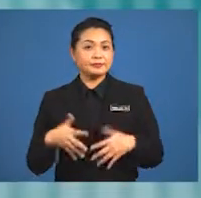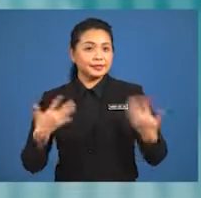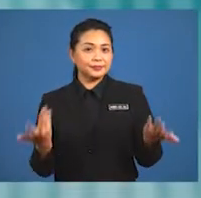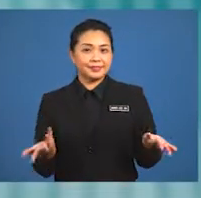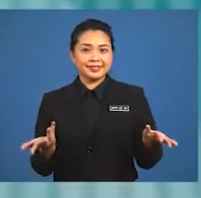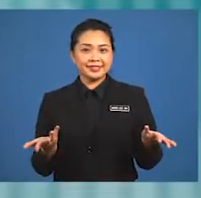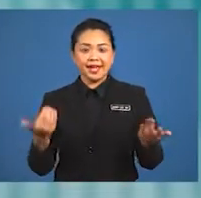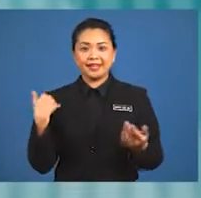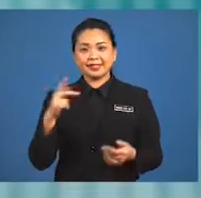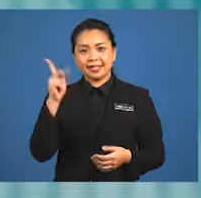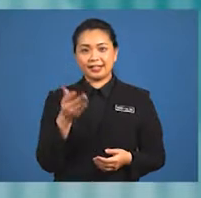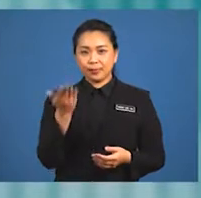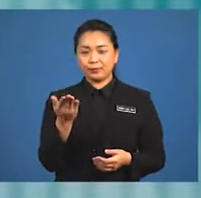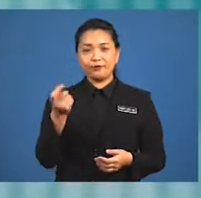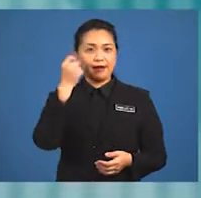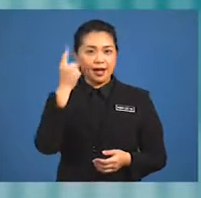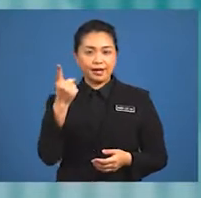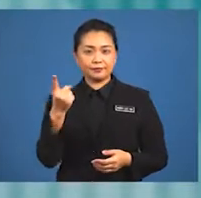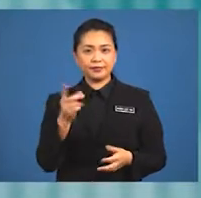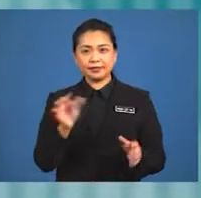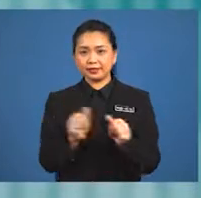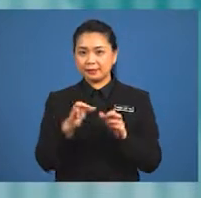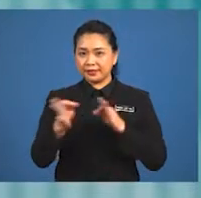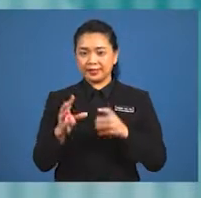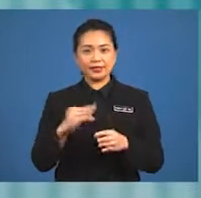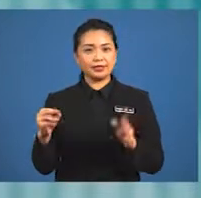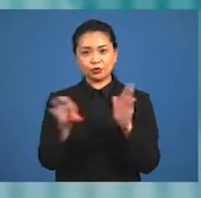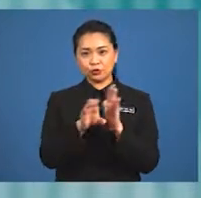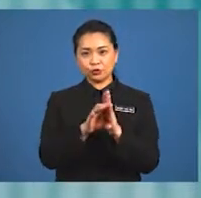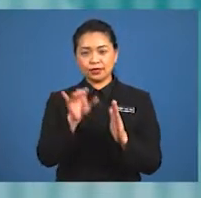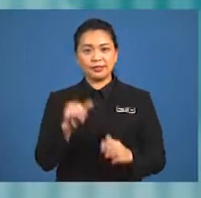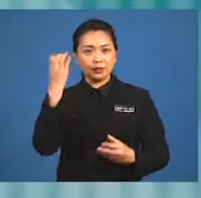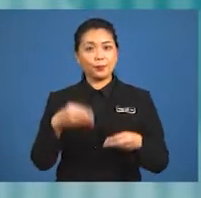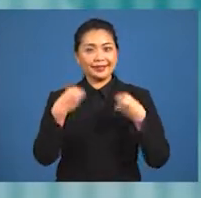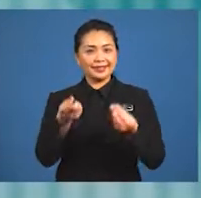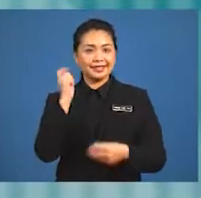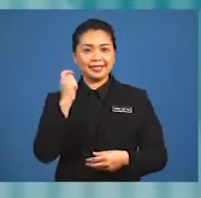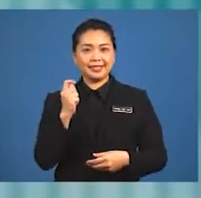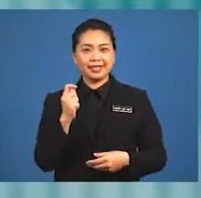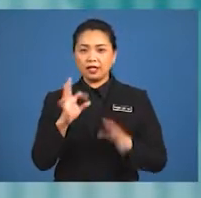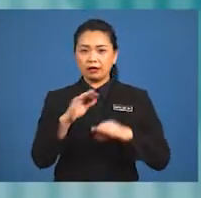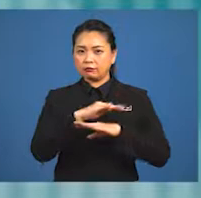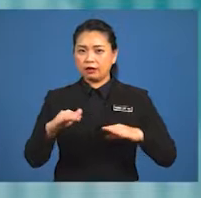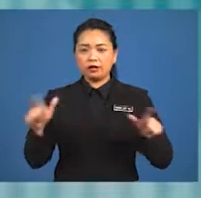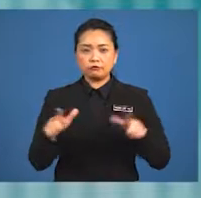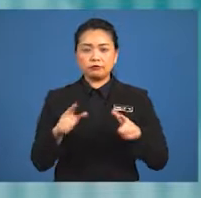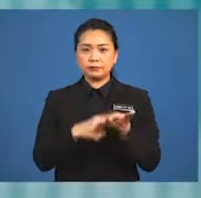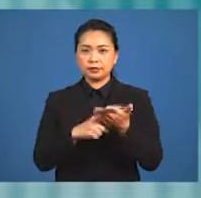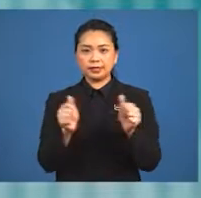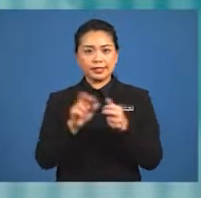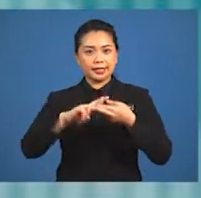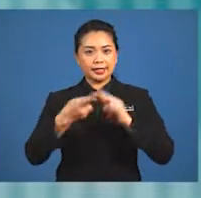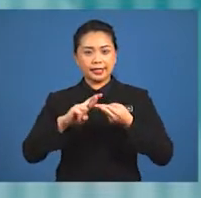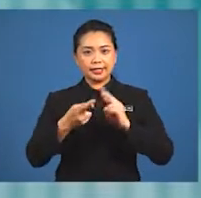Bagaimana? Adakah kamu faham dengan penerangan dan contoh yang telah saya berikan tadi? Jika tidak, lakukanlah aktiviti perbincangan dengan rakan-rakan yang